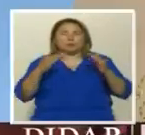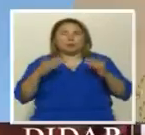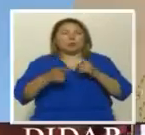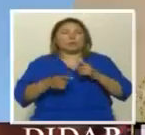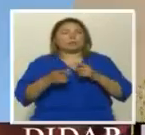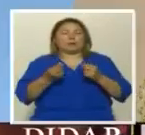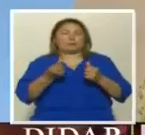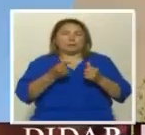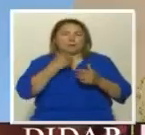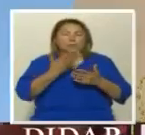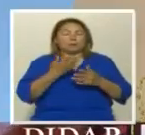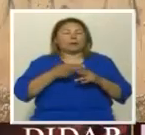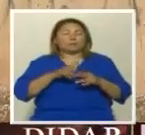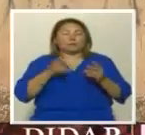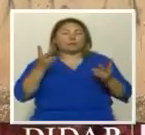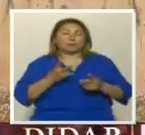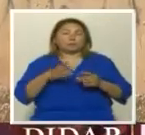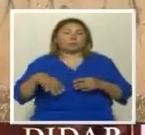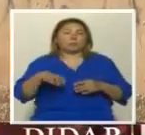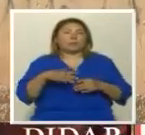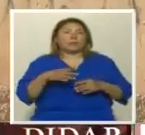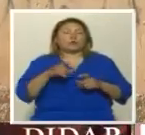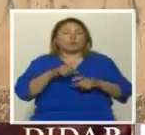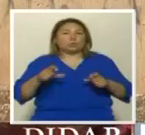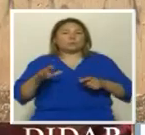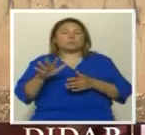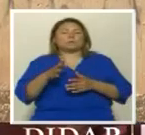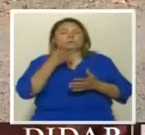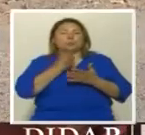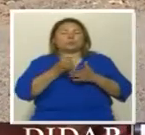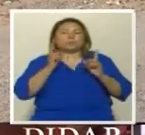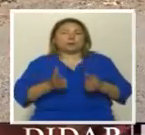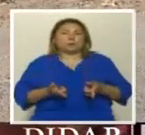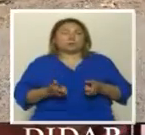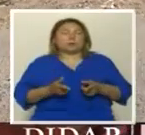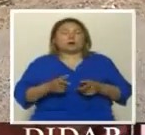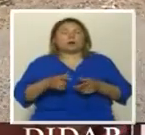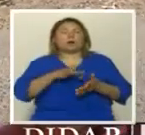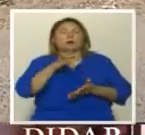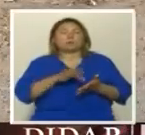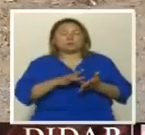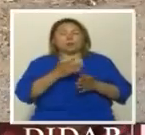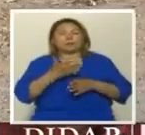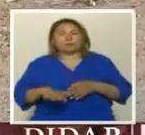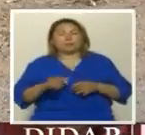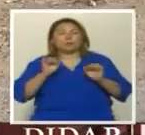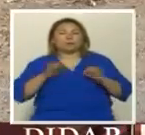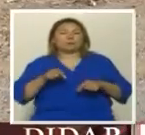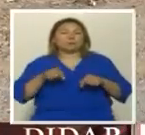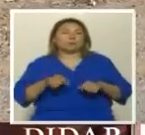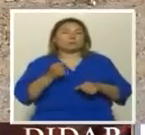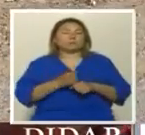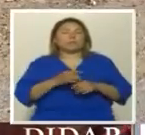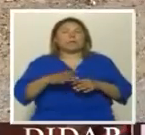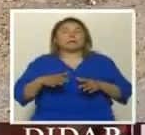на возвратные средства для этого необходимо чтобы две трети жителей дали свое согласие А в городском отделе строительства отмечает что возможно сделать